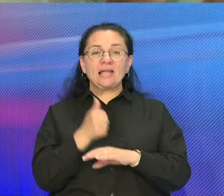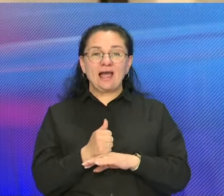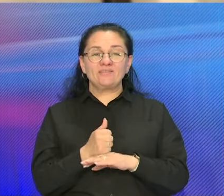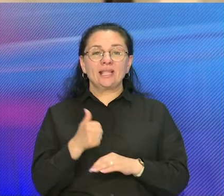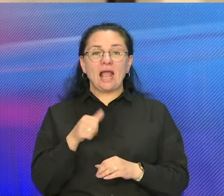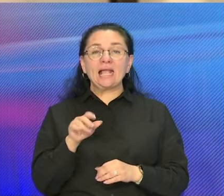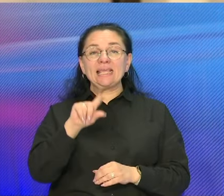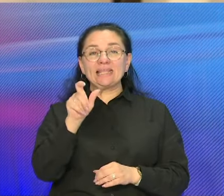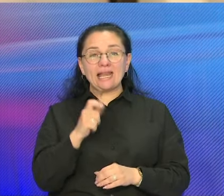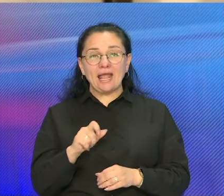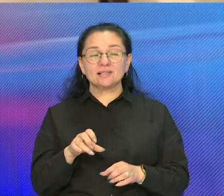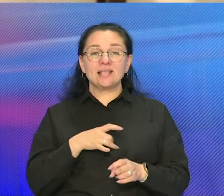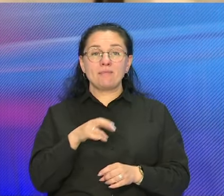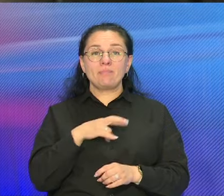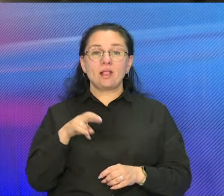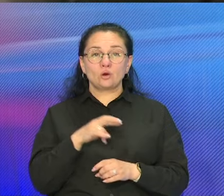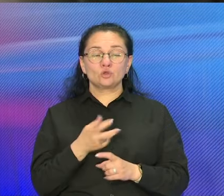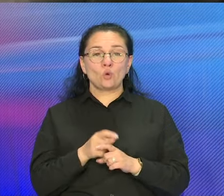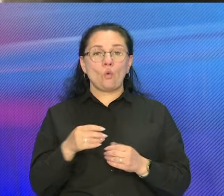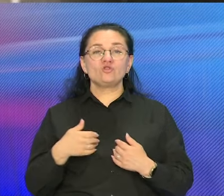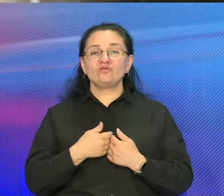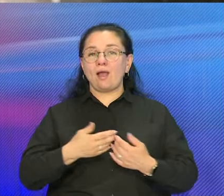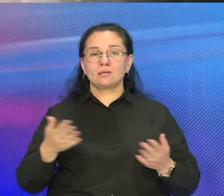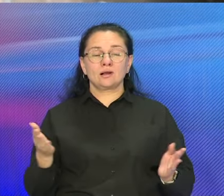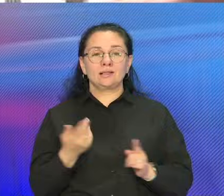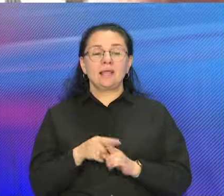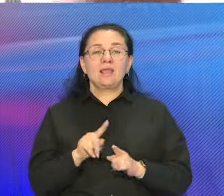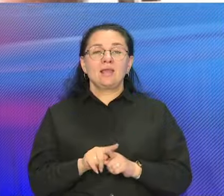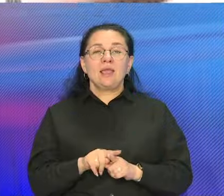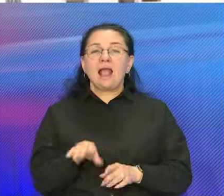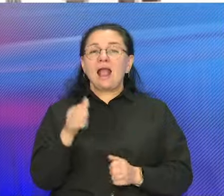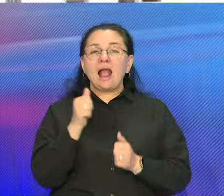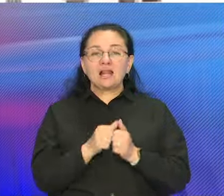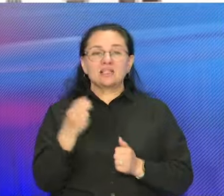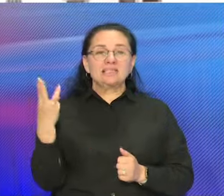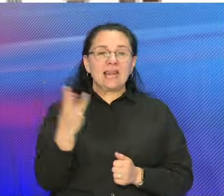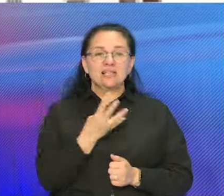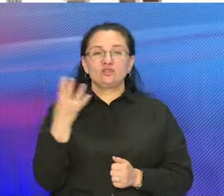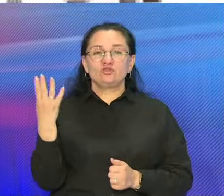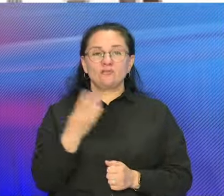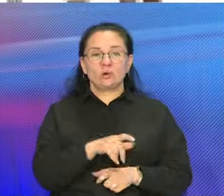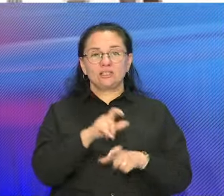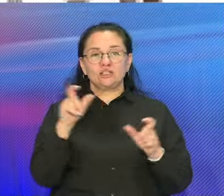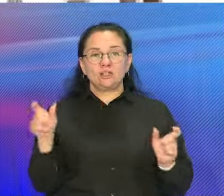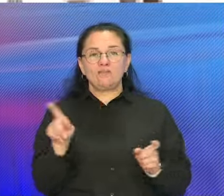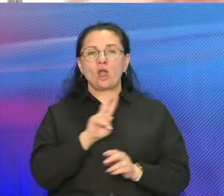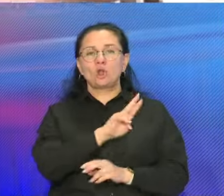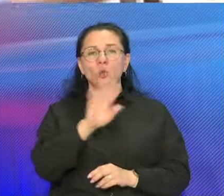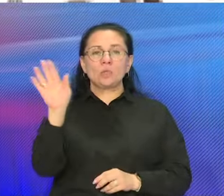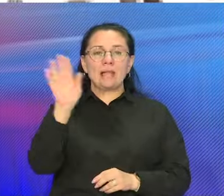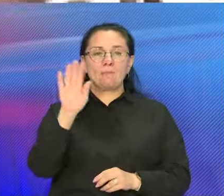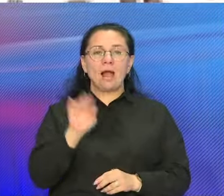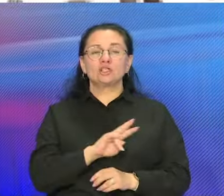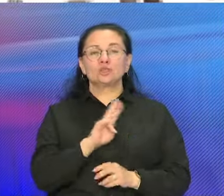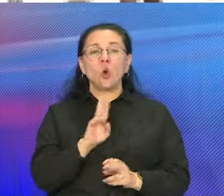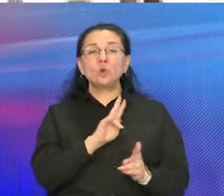итальянцы, вельми открыты и любят жить всё Все вокруг, причем каждый третий-четвертый человек Кто там машет, то Федерико